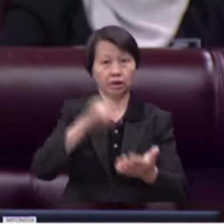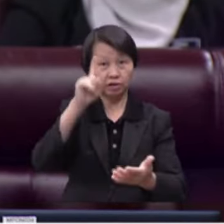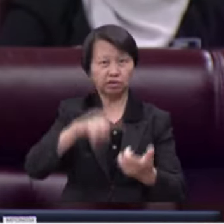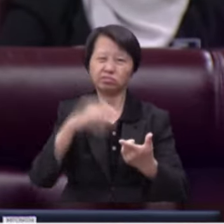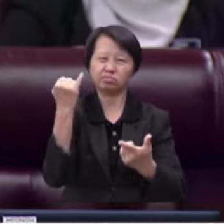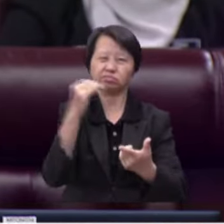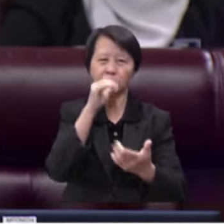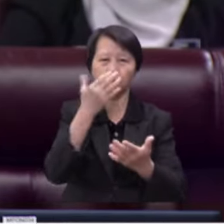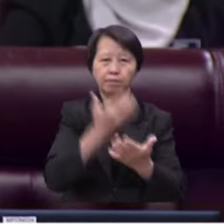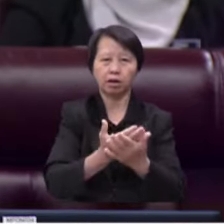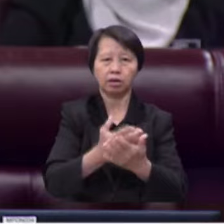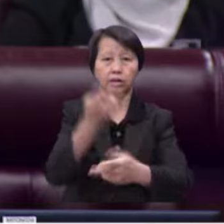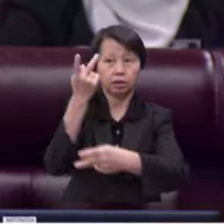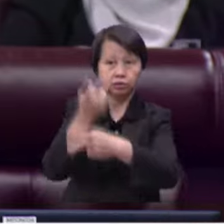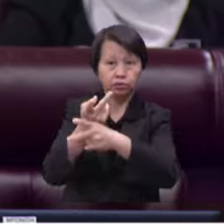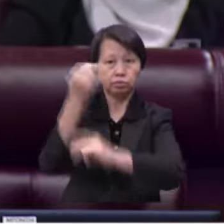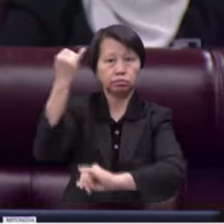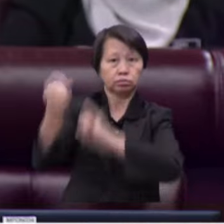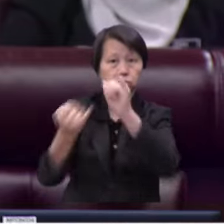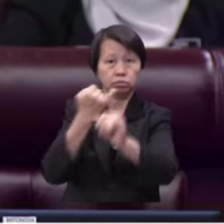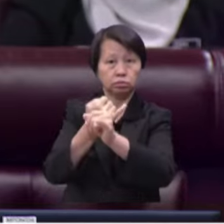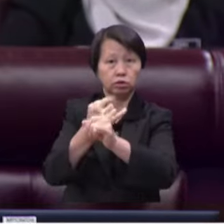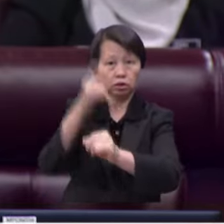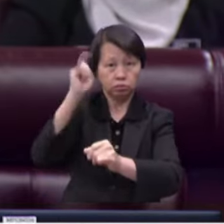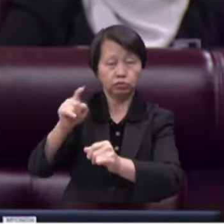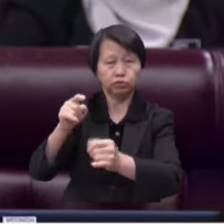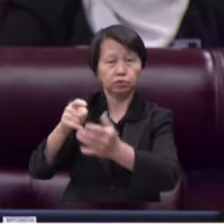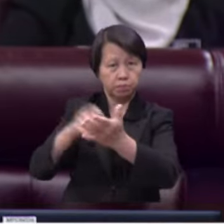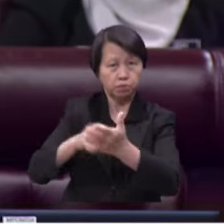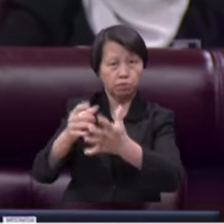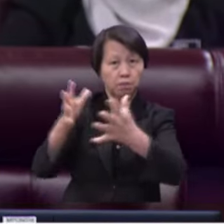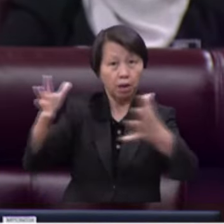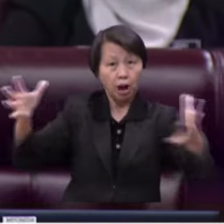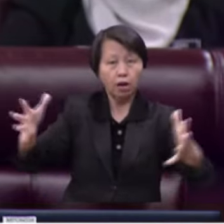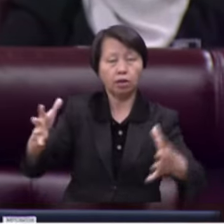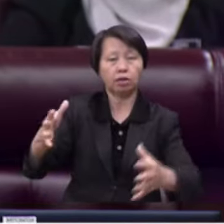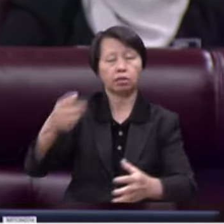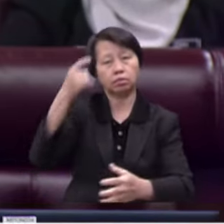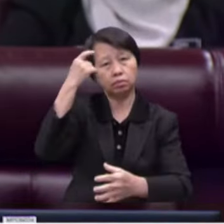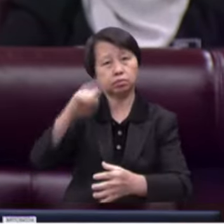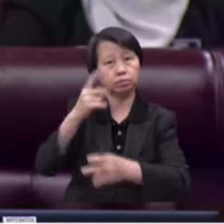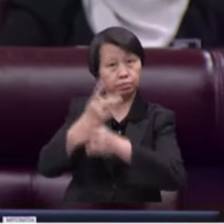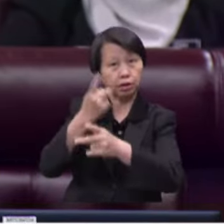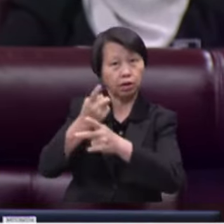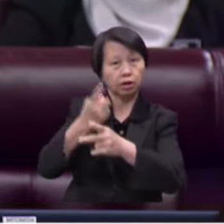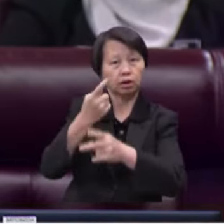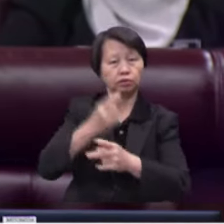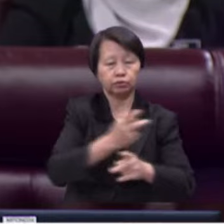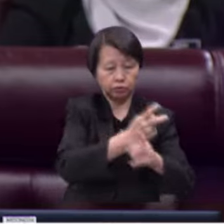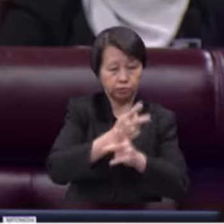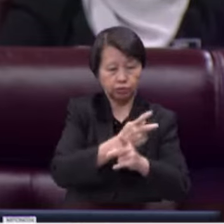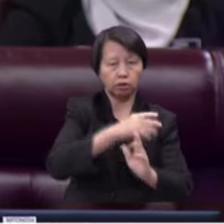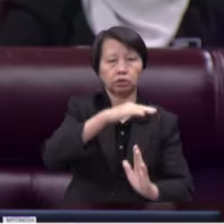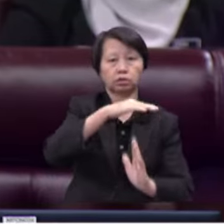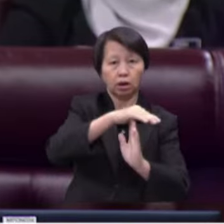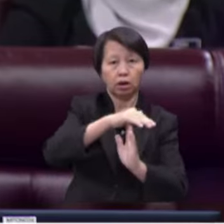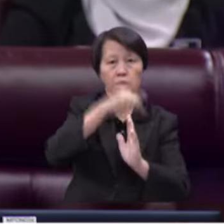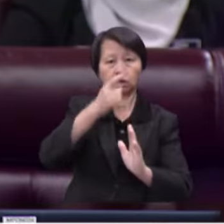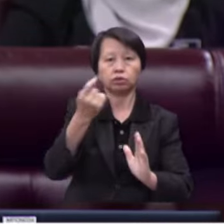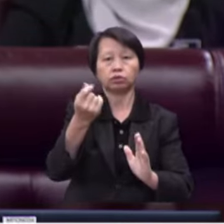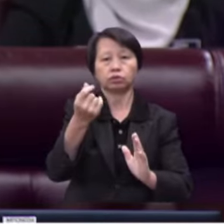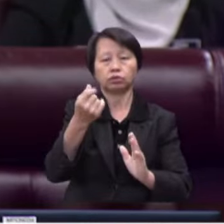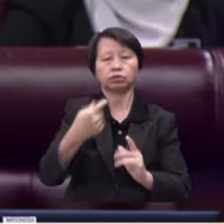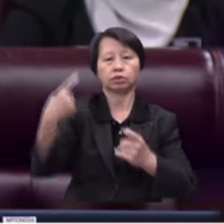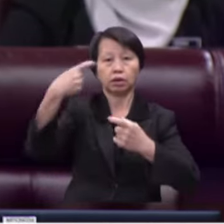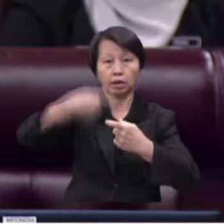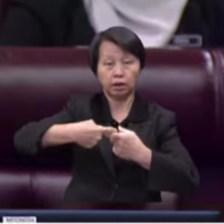ialah riset antar bangsa kita diperlukan begitu banyak untuk menjaga tambatan itu kepada nilai yang